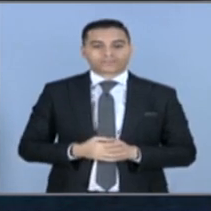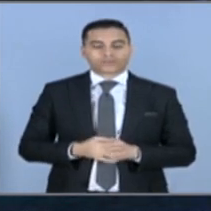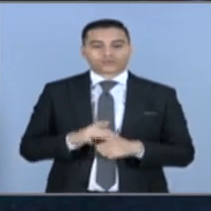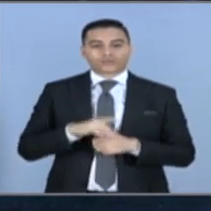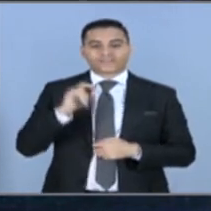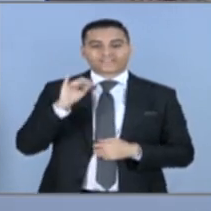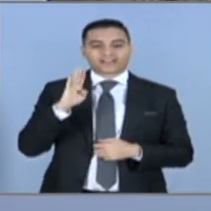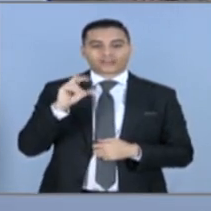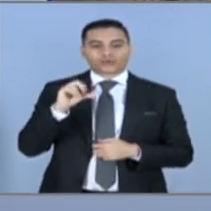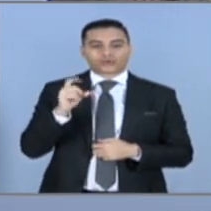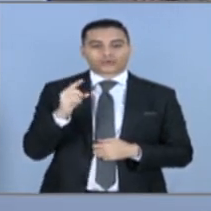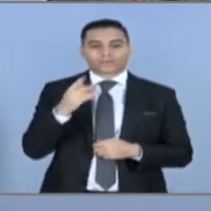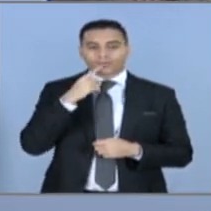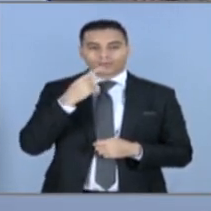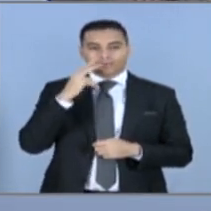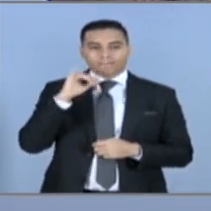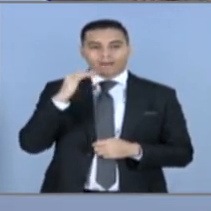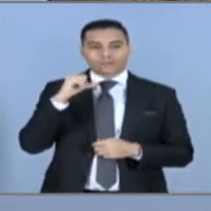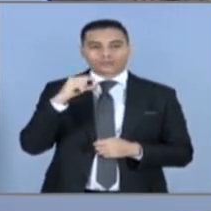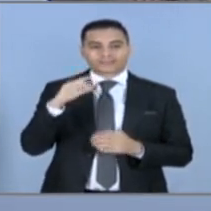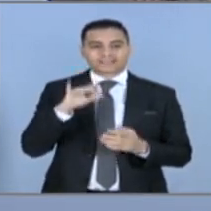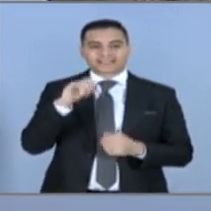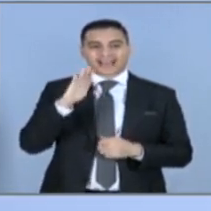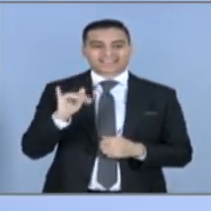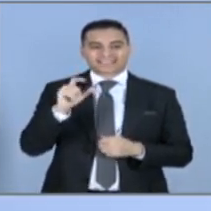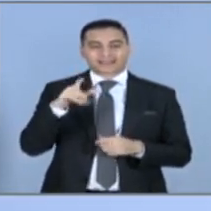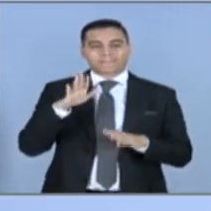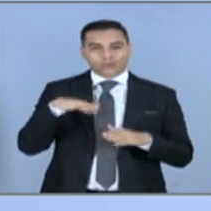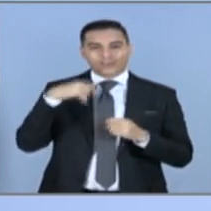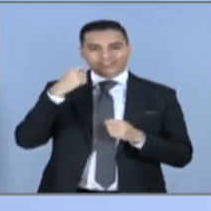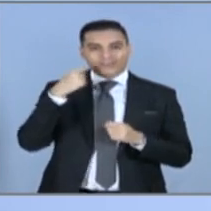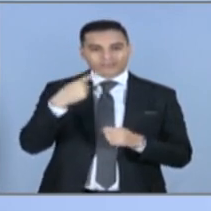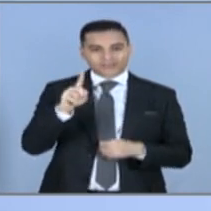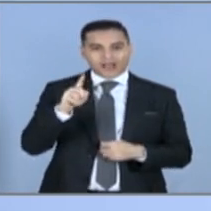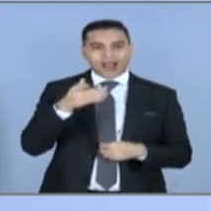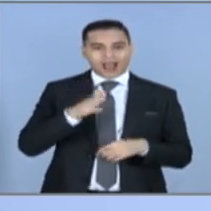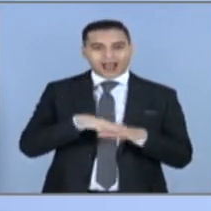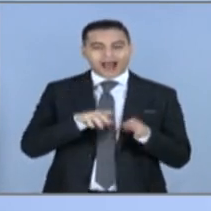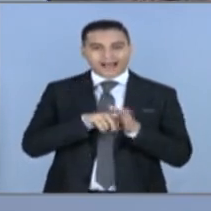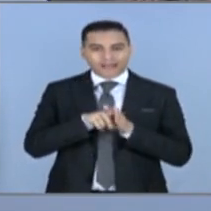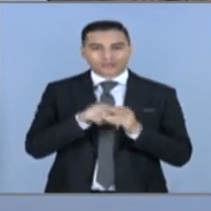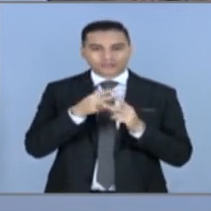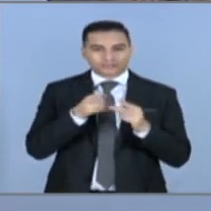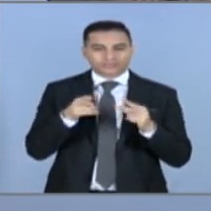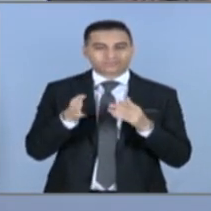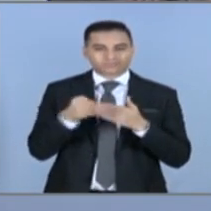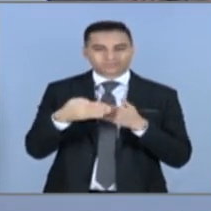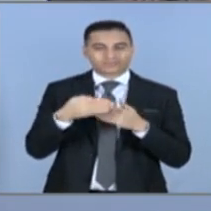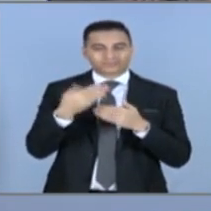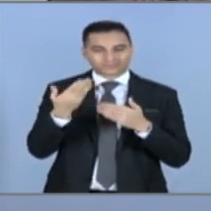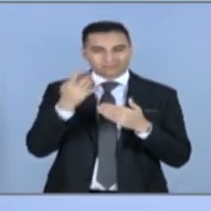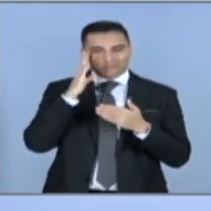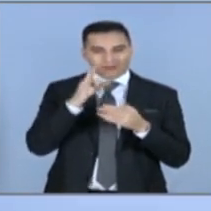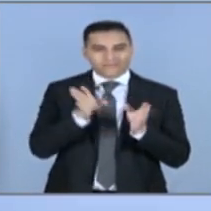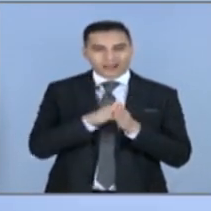دكتور فيكتور. محمود ياسين. طبعا محمود ياسين كان في الفيلم، هو فيلم عن الجاسوسية، وكمان كان معاه